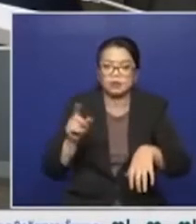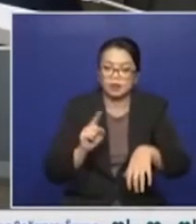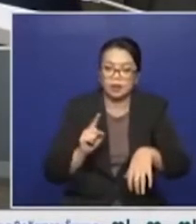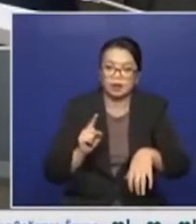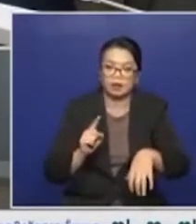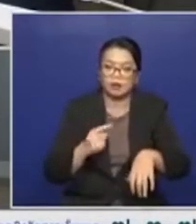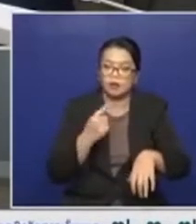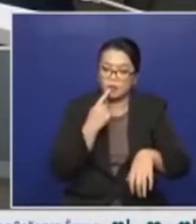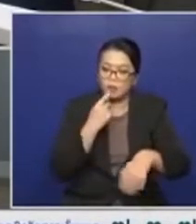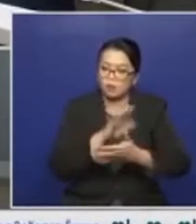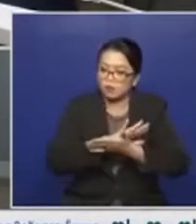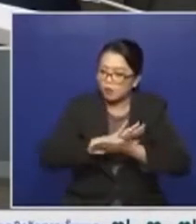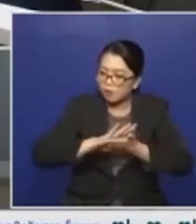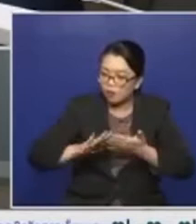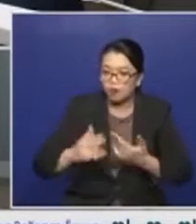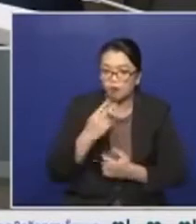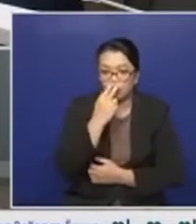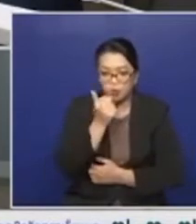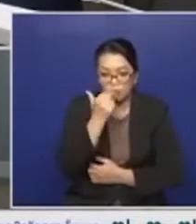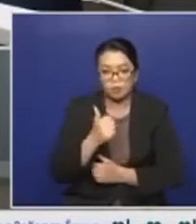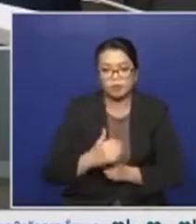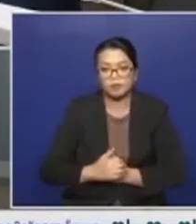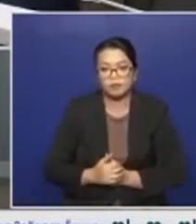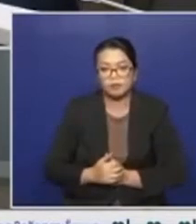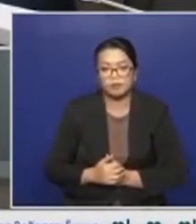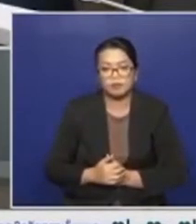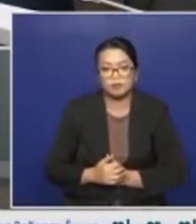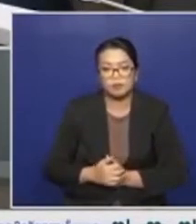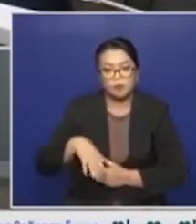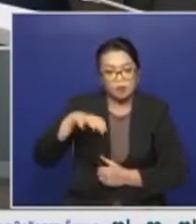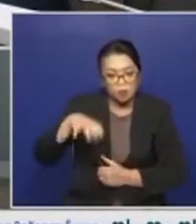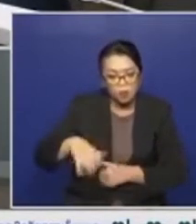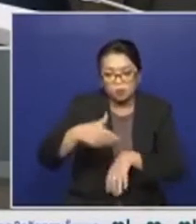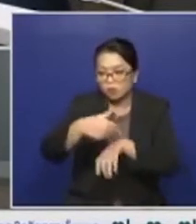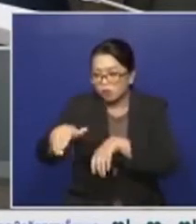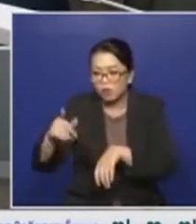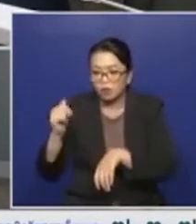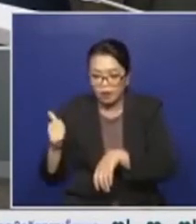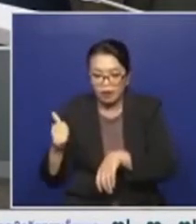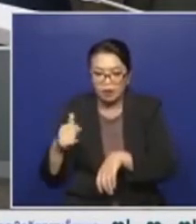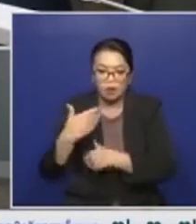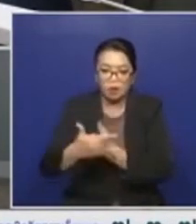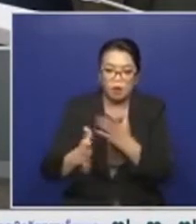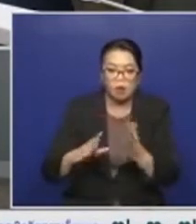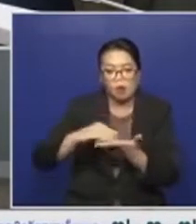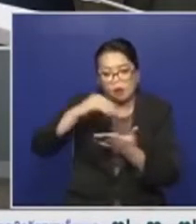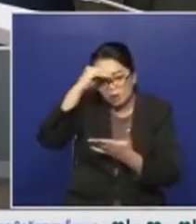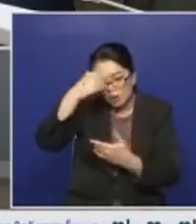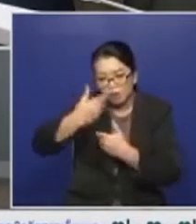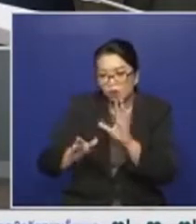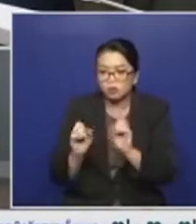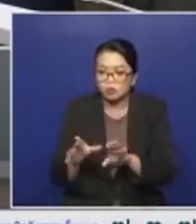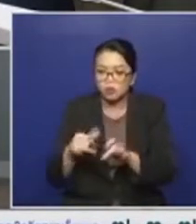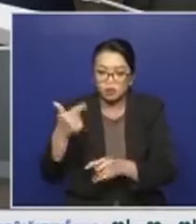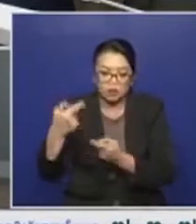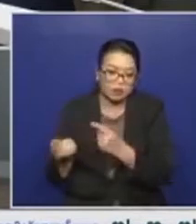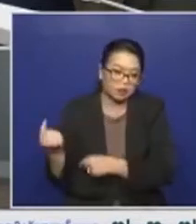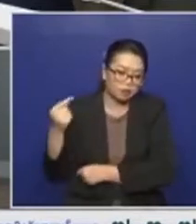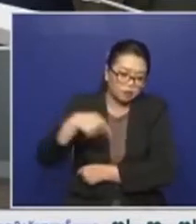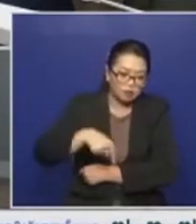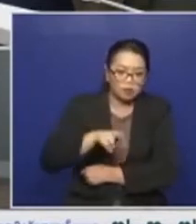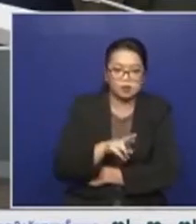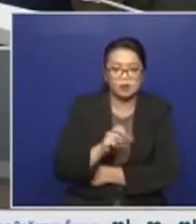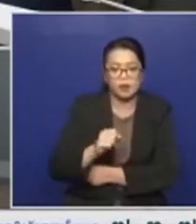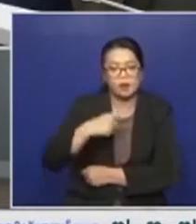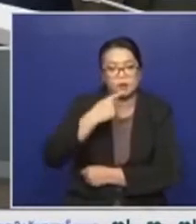การพูดบางอย่างเนี่ยพูดที่บางแห่งได้ในห้องเรียนในห้องสอนหนังสือแต่ว่ามาพูดรักษาที่